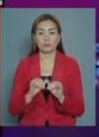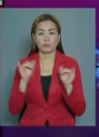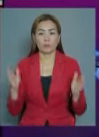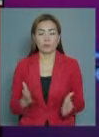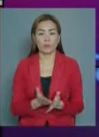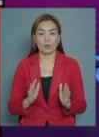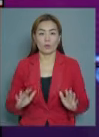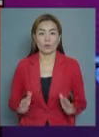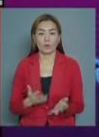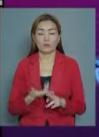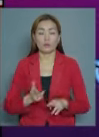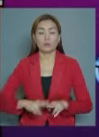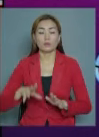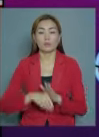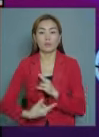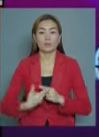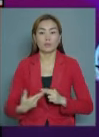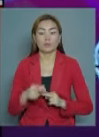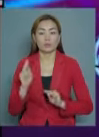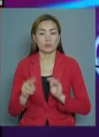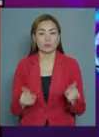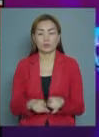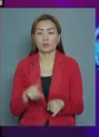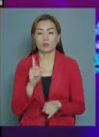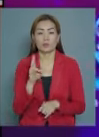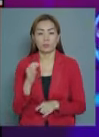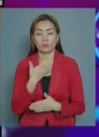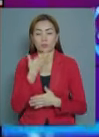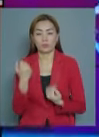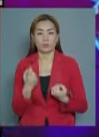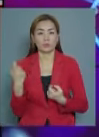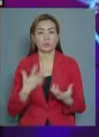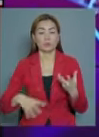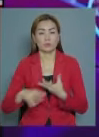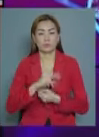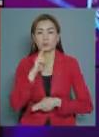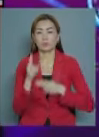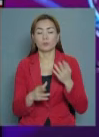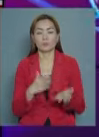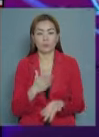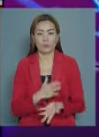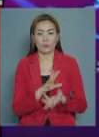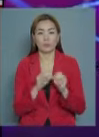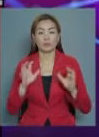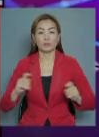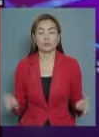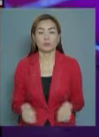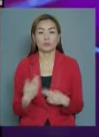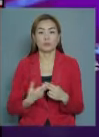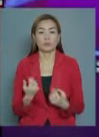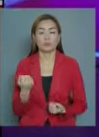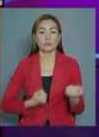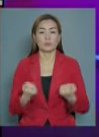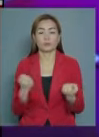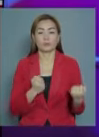көптеп орнатылуда. Алайда кедергілер қойылғанымен белгілері жоқ деген көлік жүргізушілерінің арыздары бар. Заңсыз қойылған кедергілер